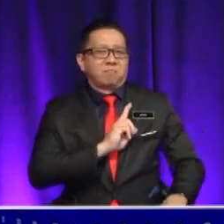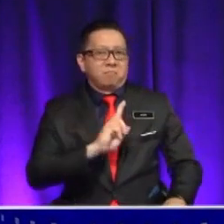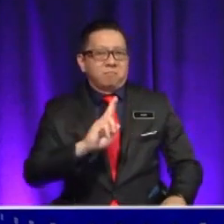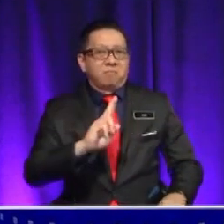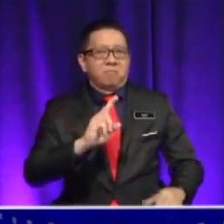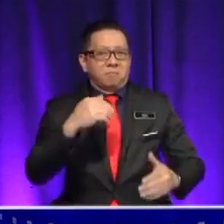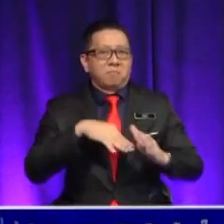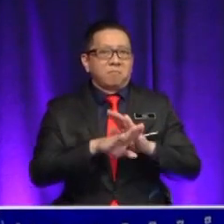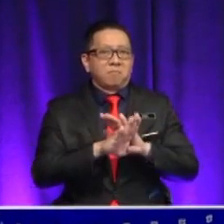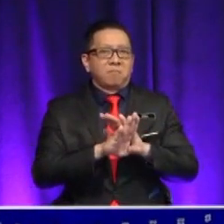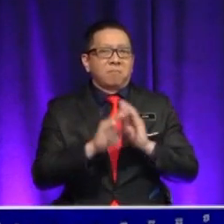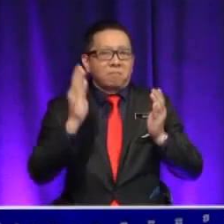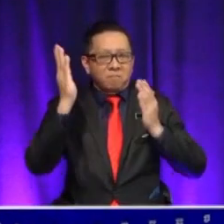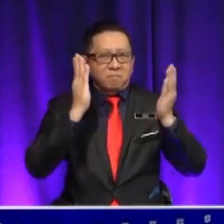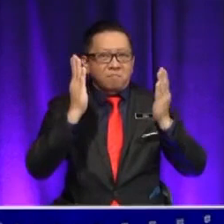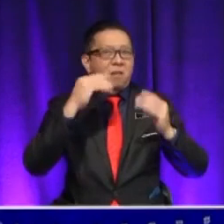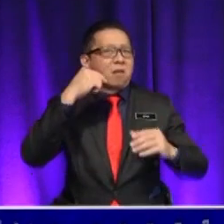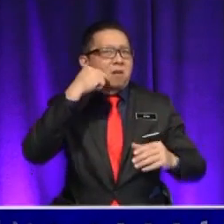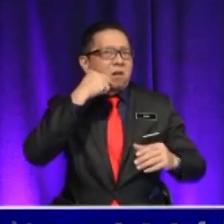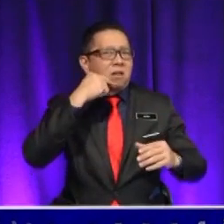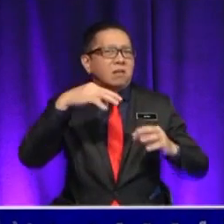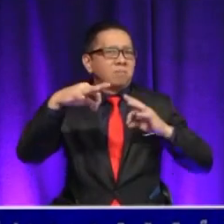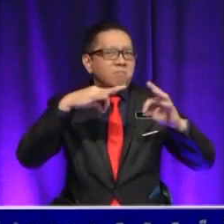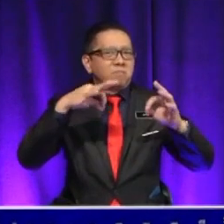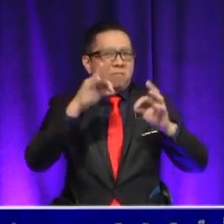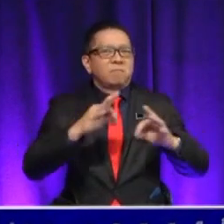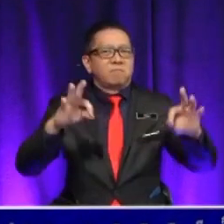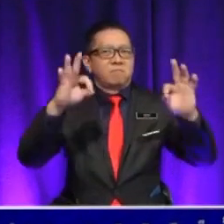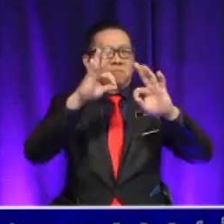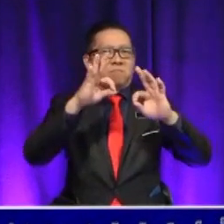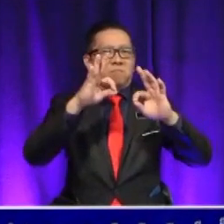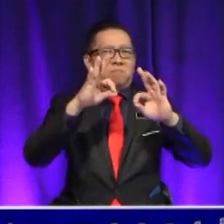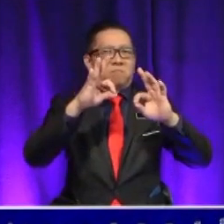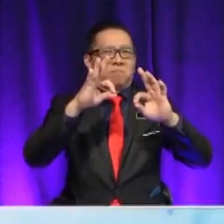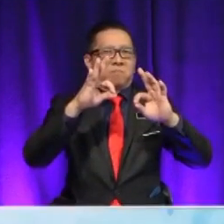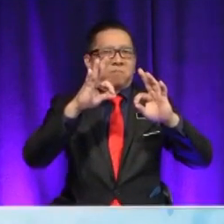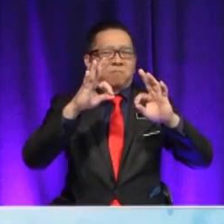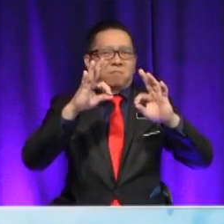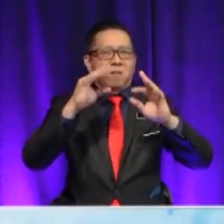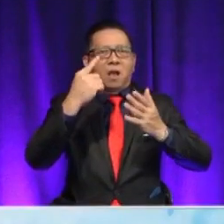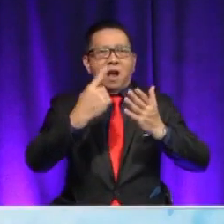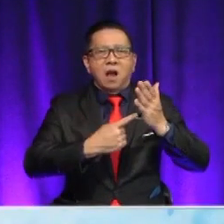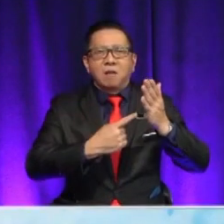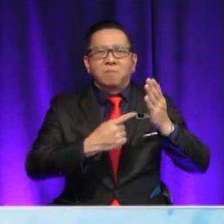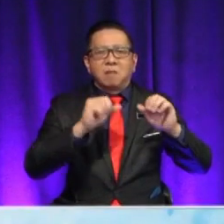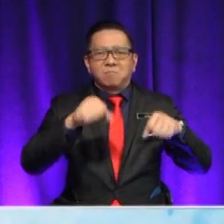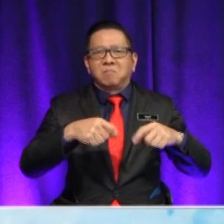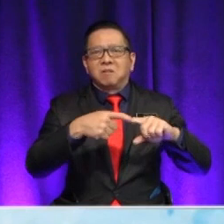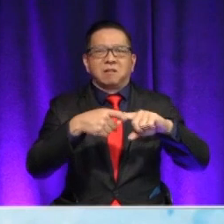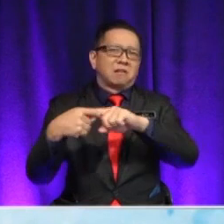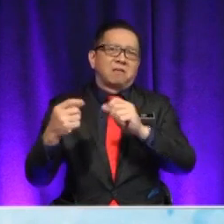peranan. Boleh tak Kasih ceritakan dekat Cikgu Farah dan juga Kak Mira dan juga penonton di rumah apa yang boleh